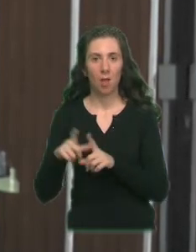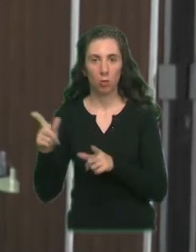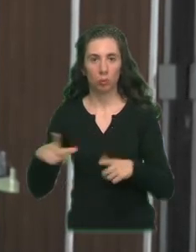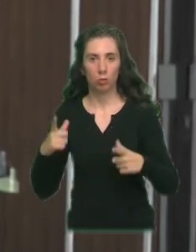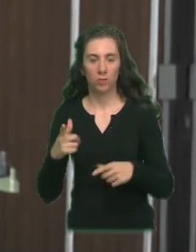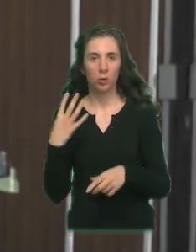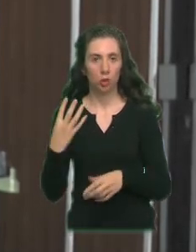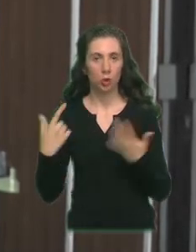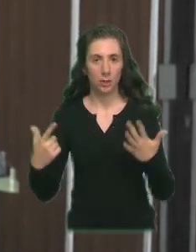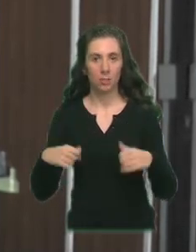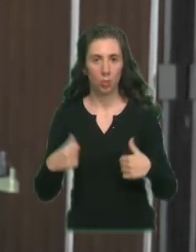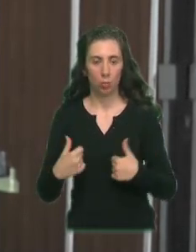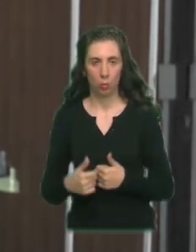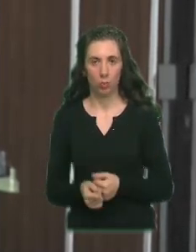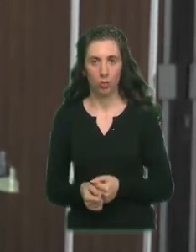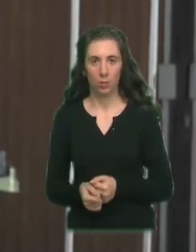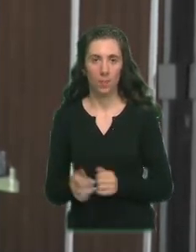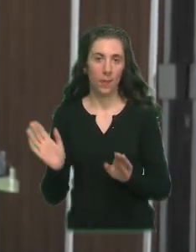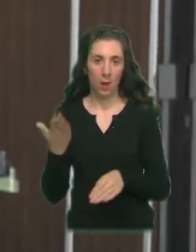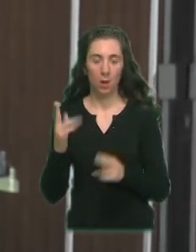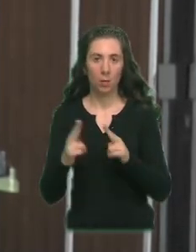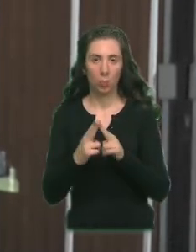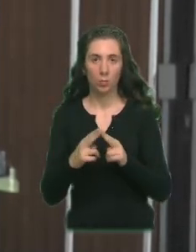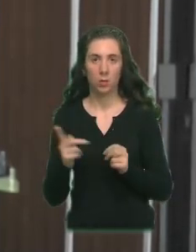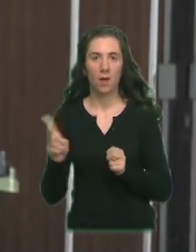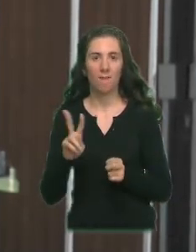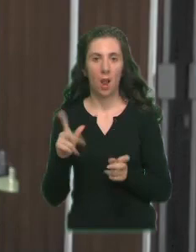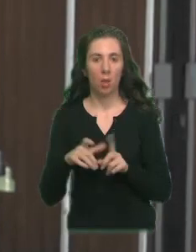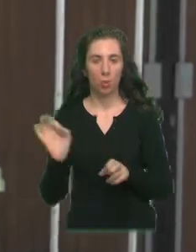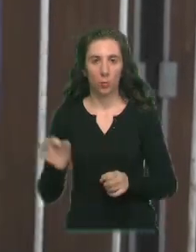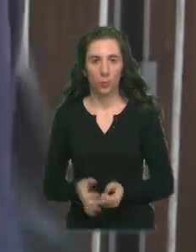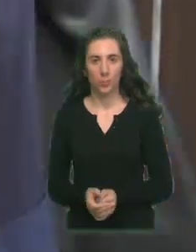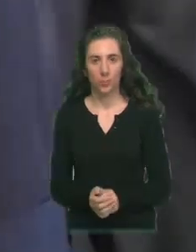živi već 47 godina. Pa hajdemo upoznati Vladu.